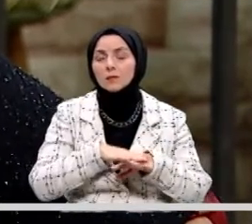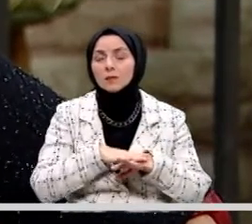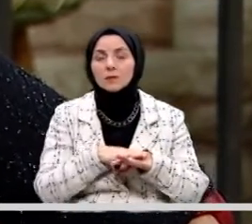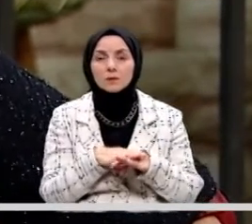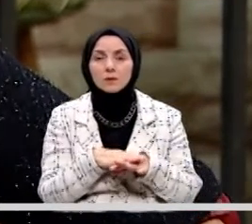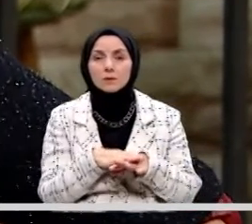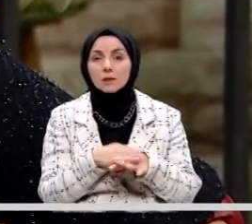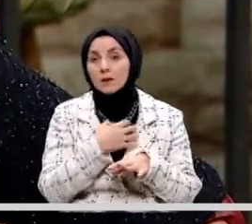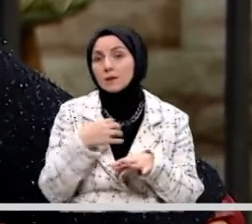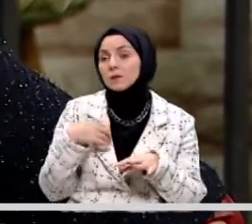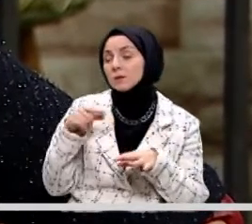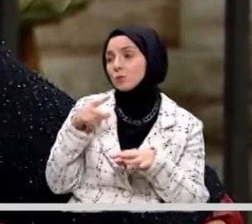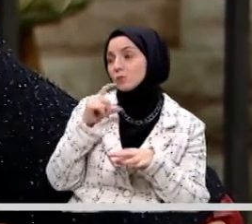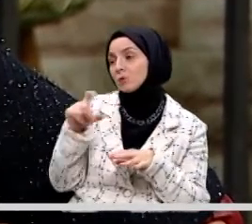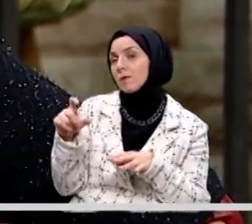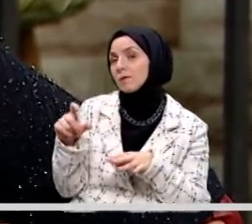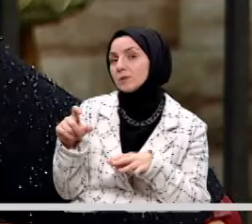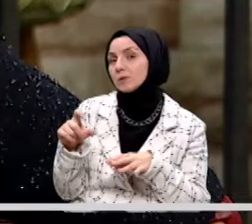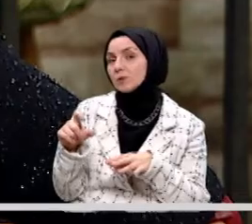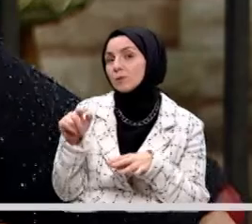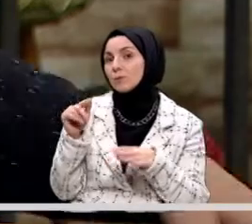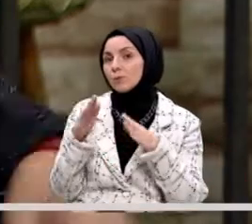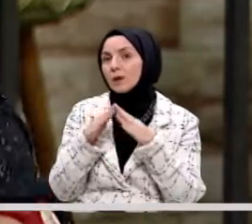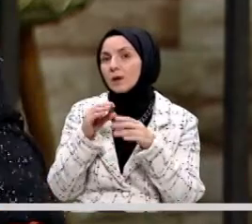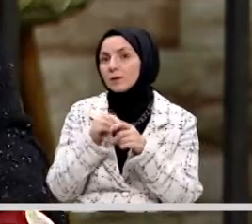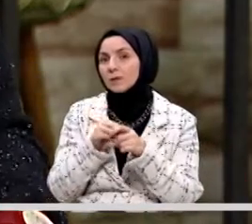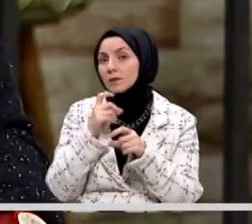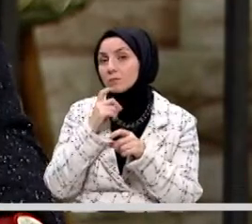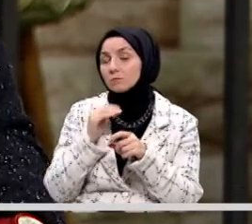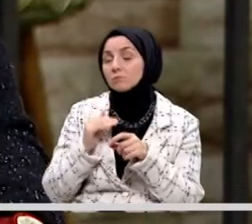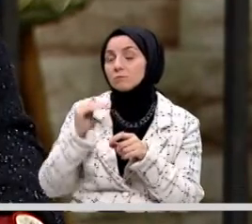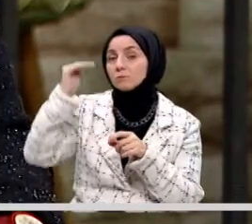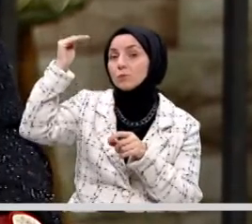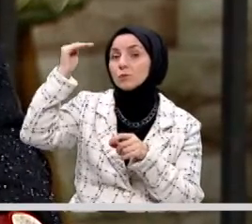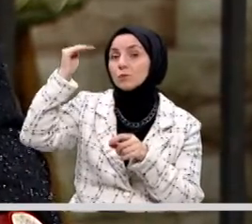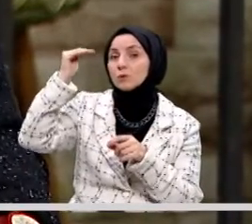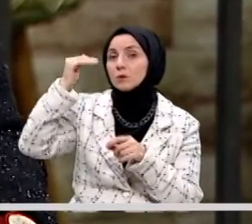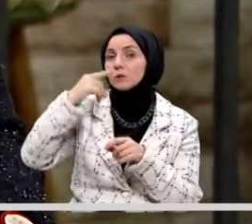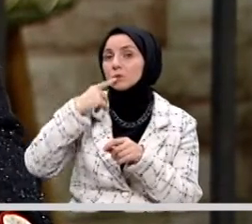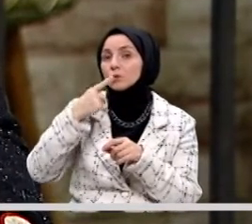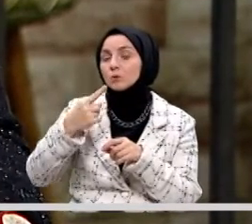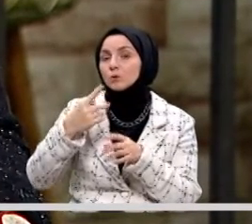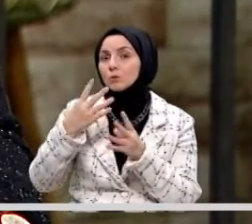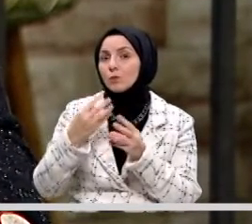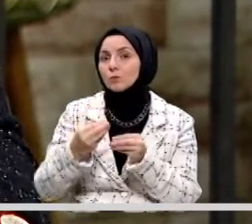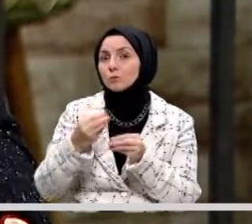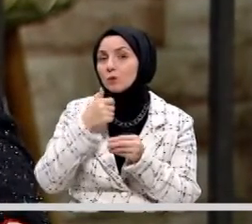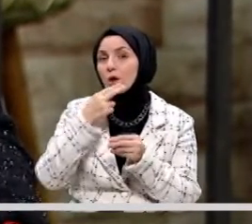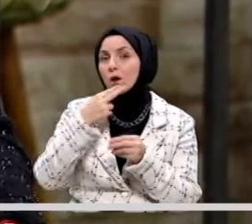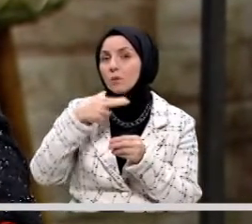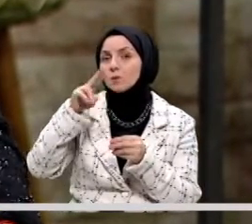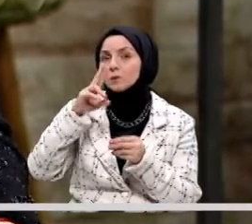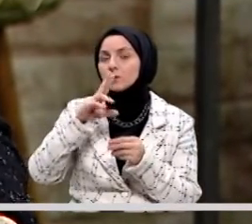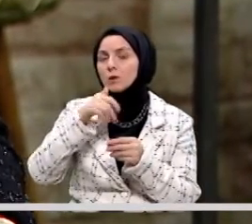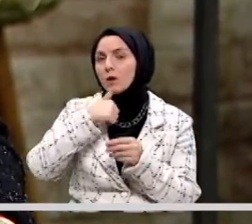ya burada şunu söylüyoruz bu evde Büyüklerin sözü geçer sakın ablanı dinleyeceksin abi ne dinleyeceksin